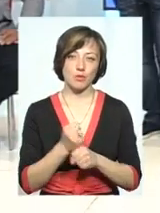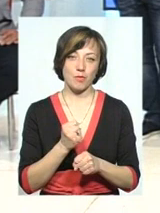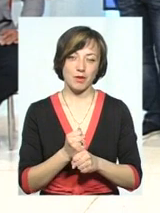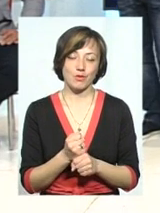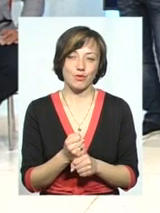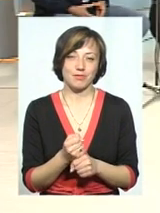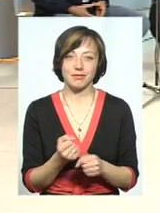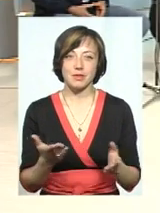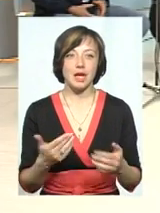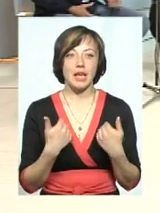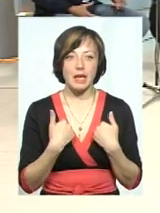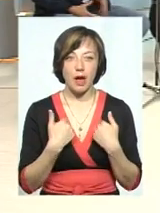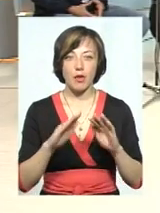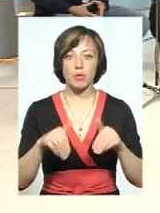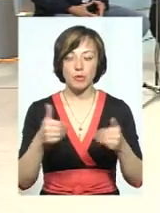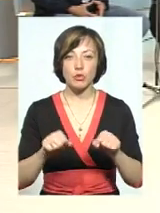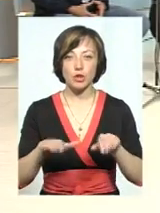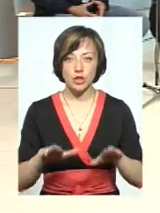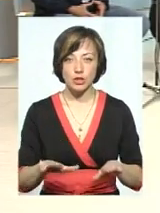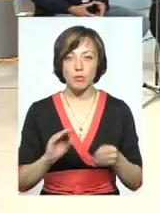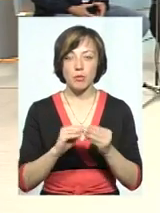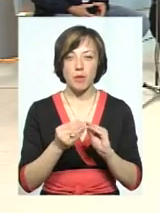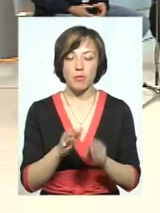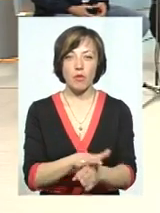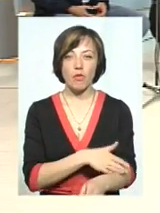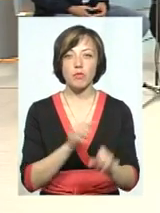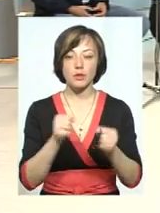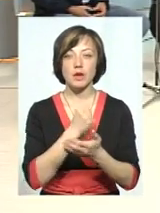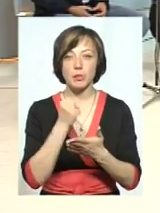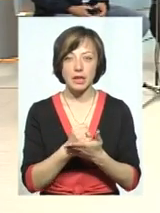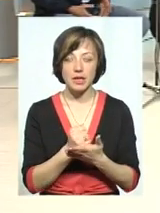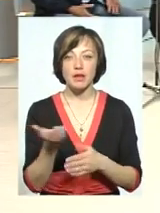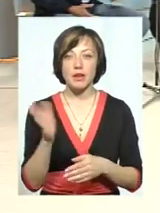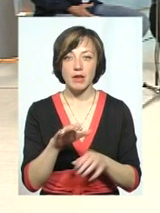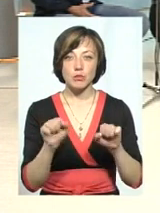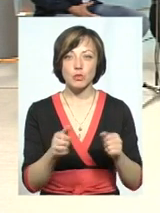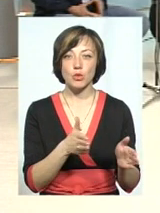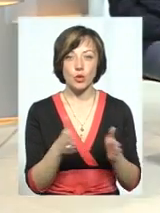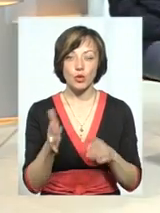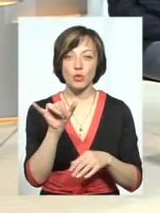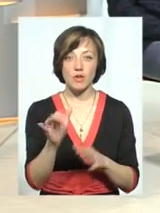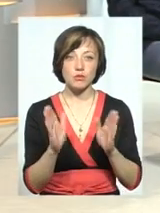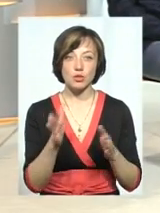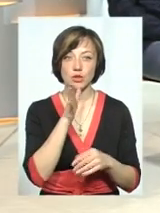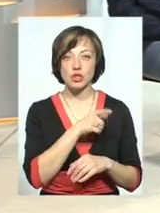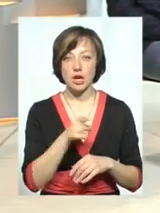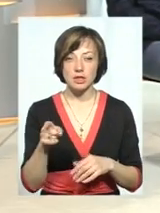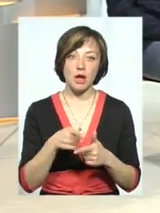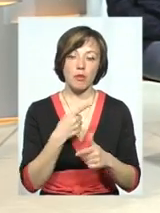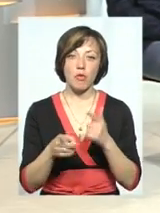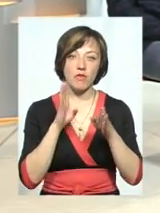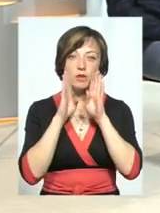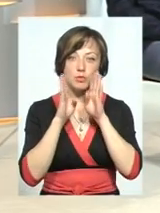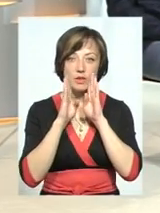Дивіться, я пропоную рішення, ми будемо говорити про проблеми, можемо говорити довго, воно прийняте. Давайте, можливо, ми підготуємося. Якщо у вас буде колись час, ми або в